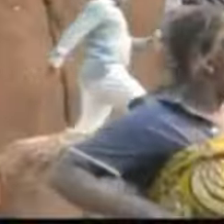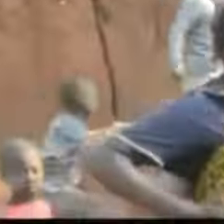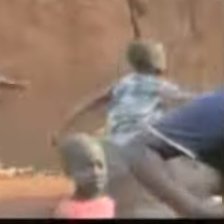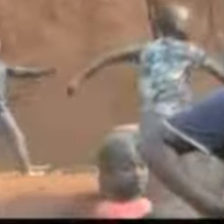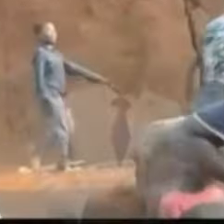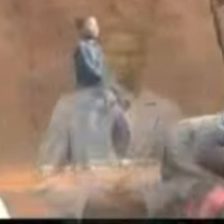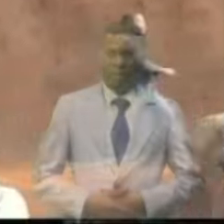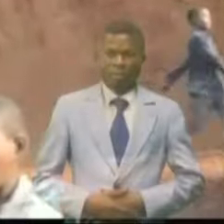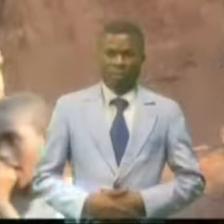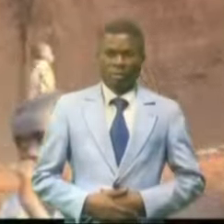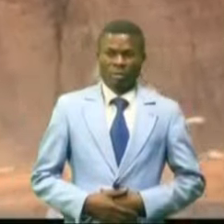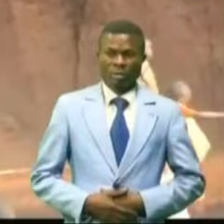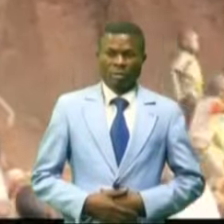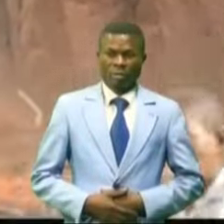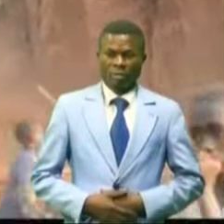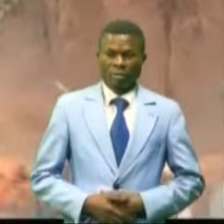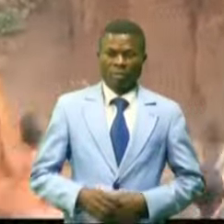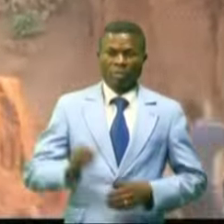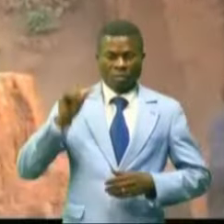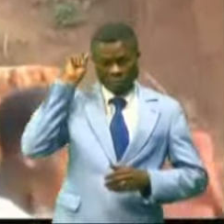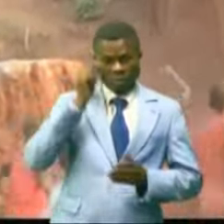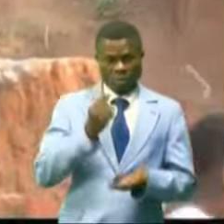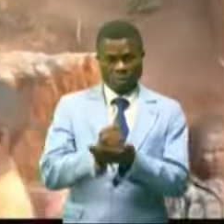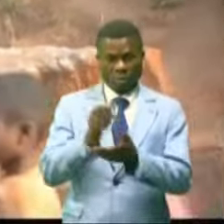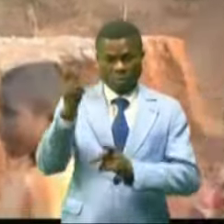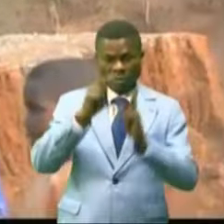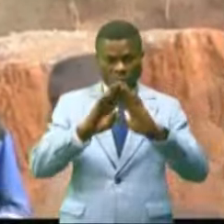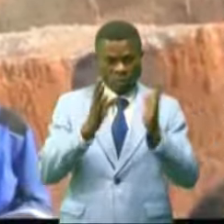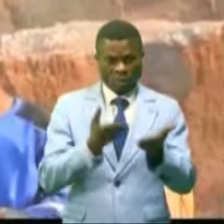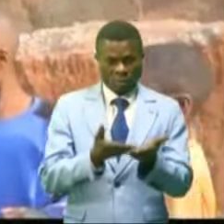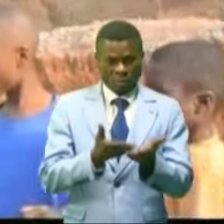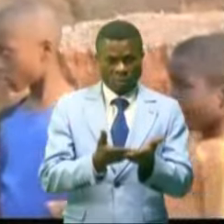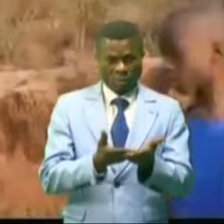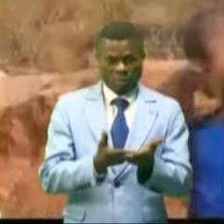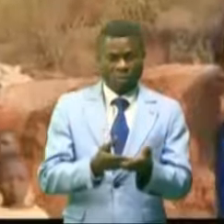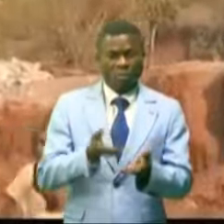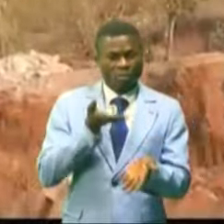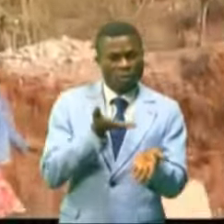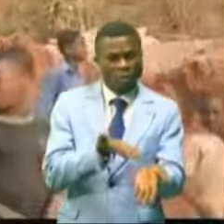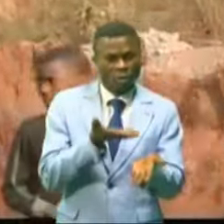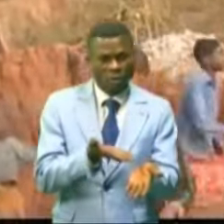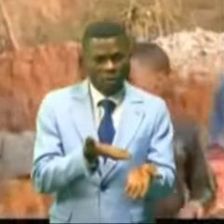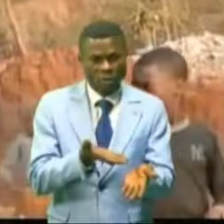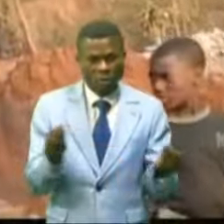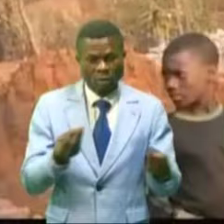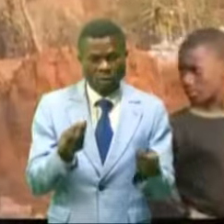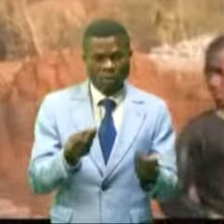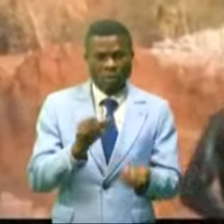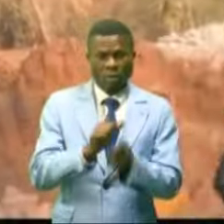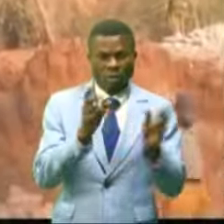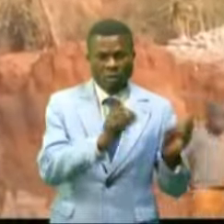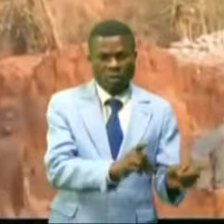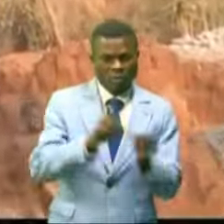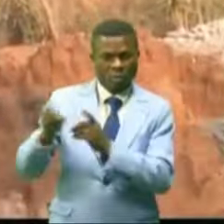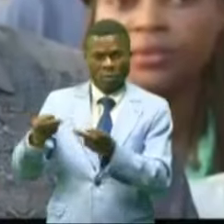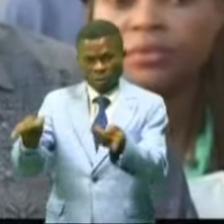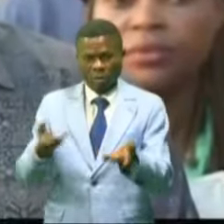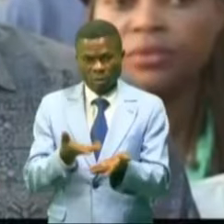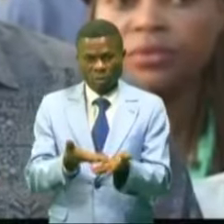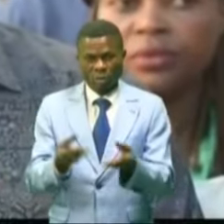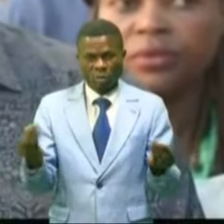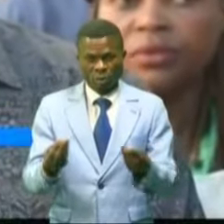rapidement le gouvernement vienne en aide à cette population en l'aidant à être délocalisée de ces lieux parce